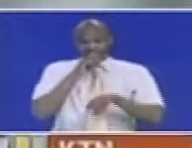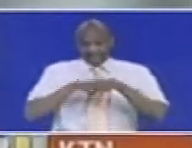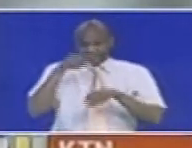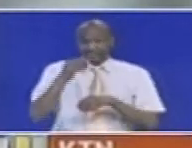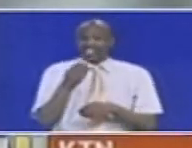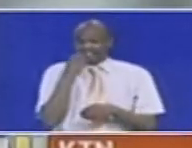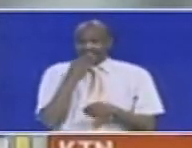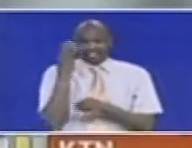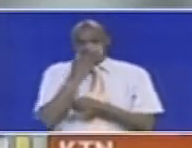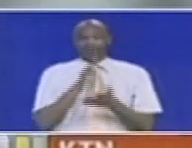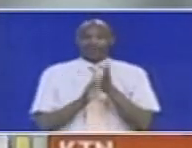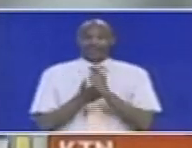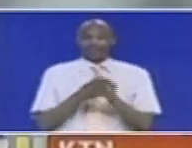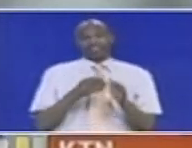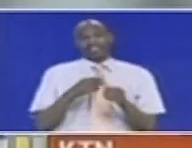ambayo haijakaguliwa.